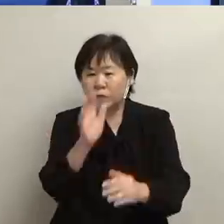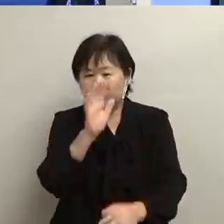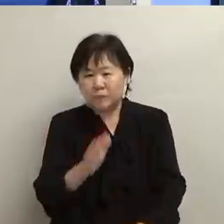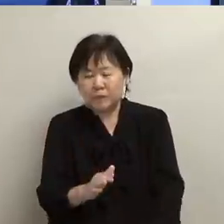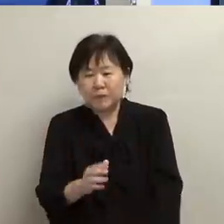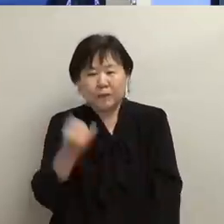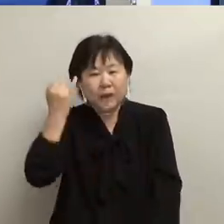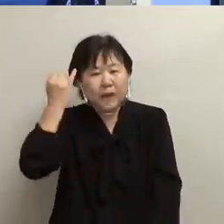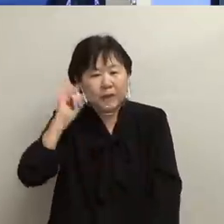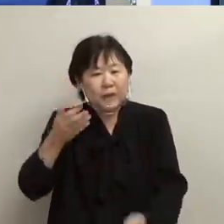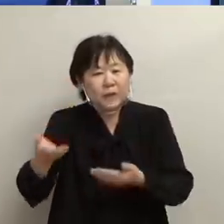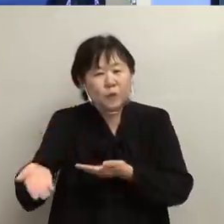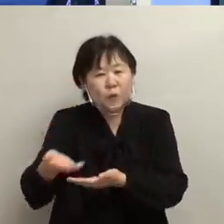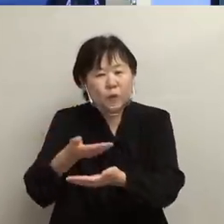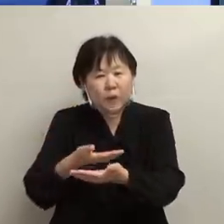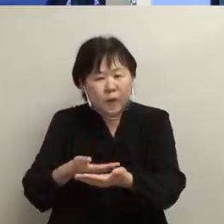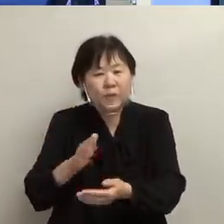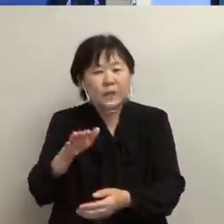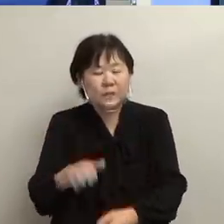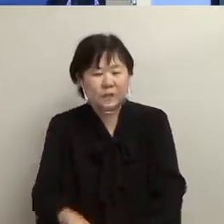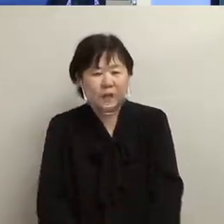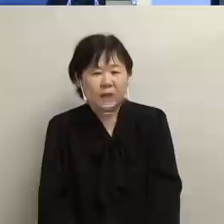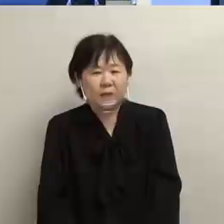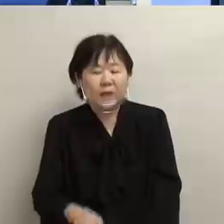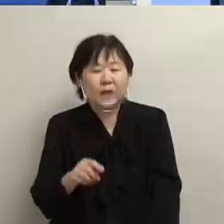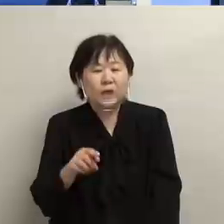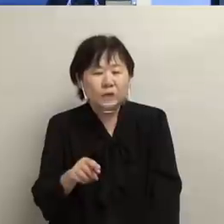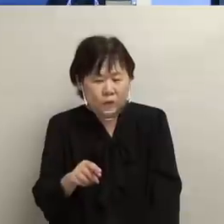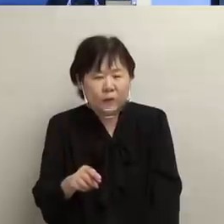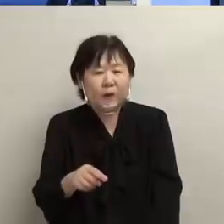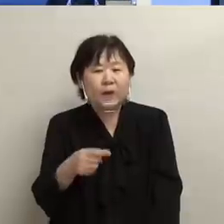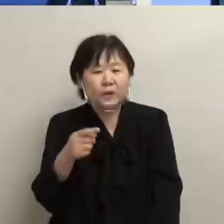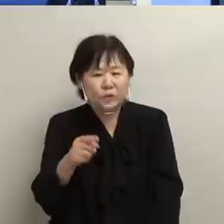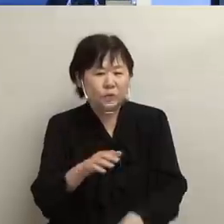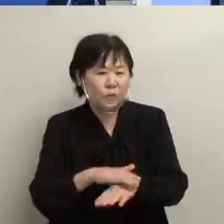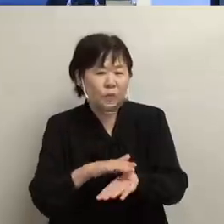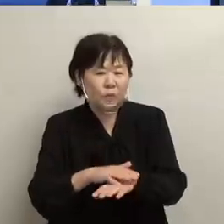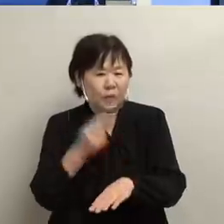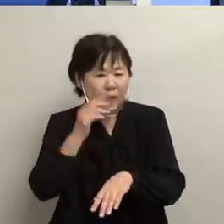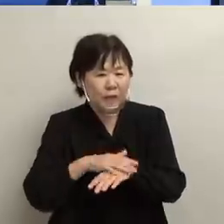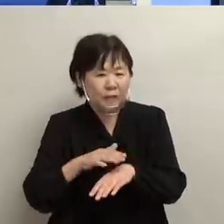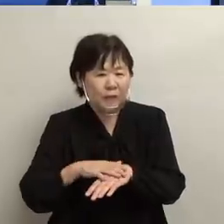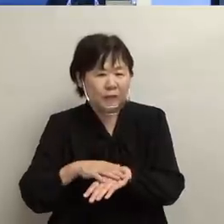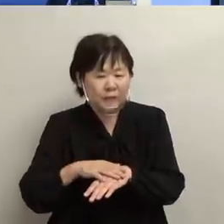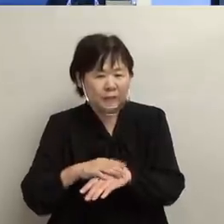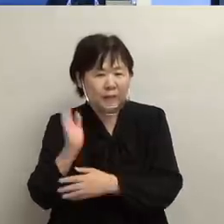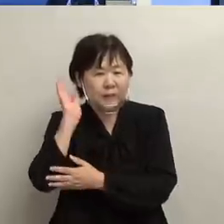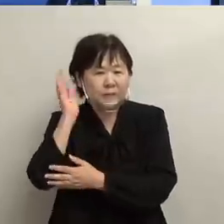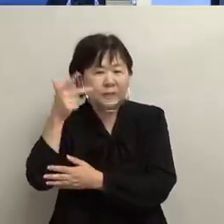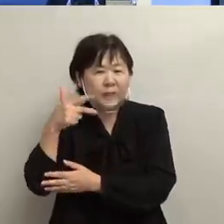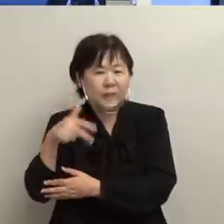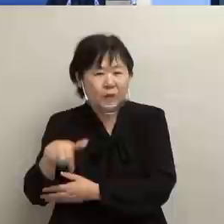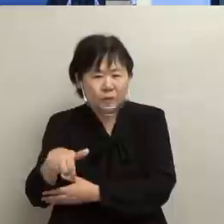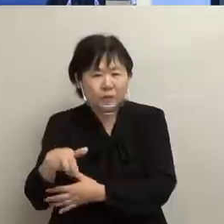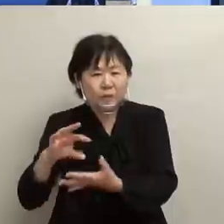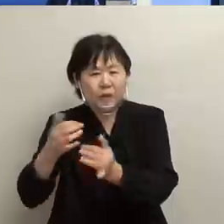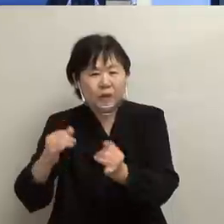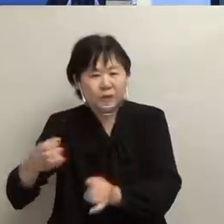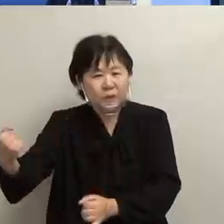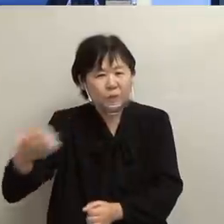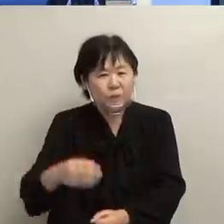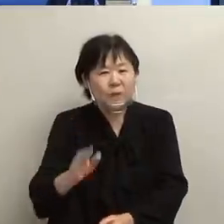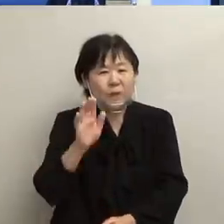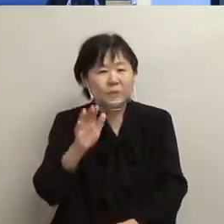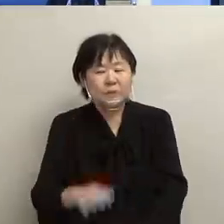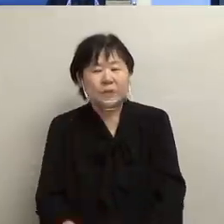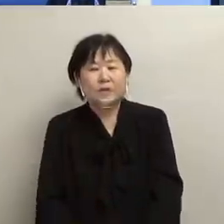意見交換する機会はありましたそれはそれで一つの考え方ではないかなということをおっしゃってた政府関係者もいましたっぽくに別